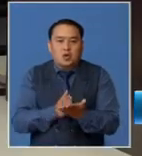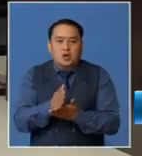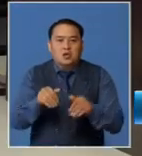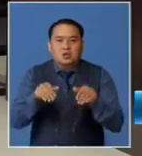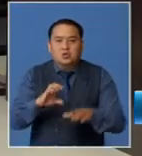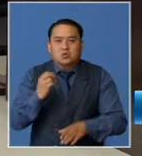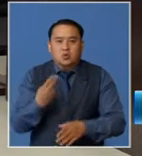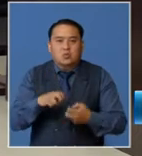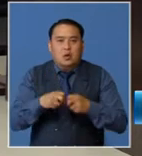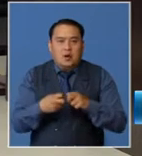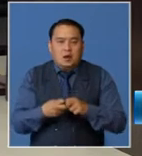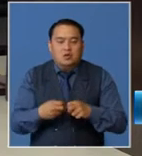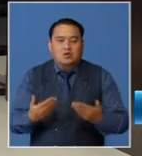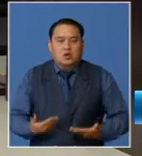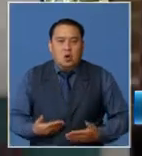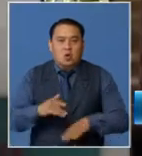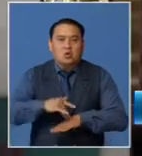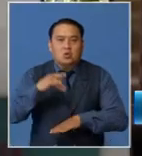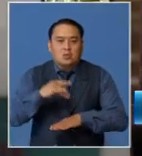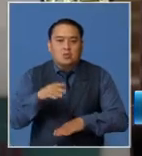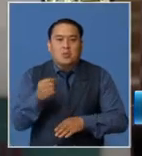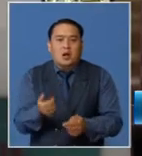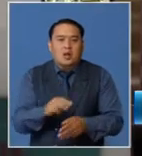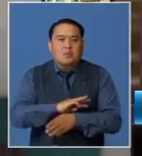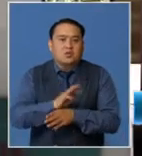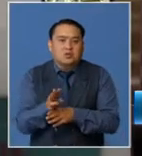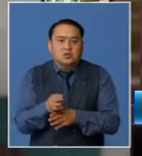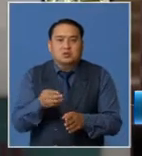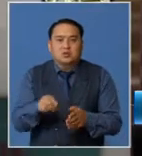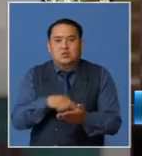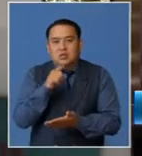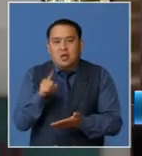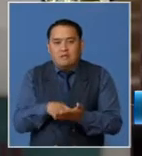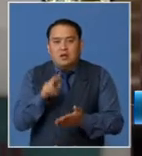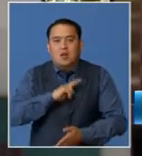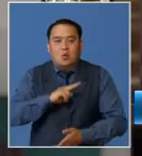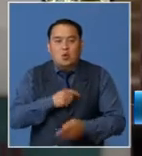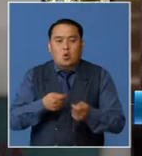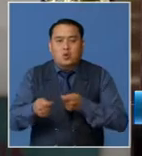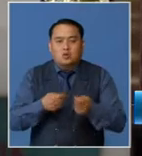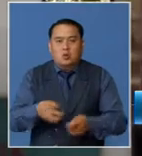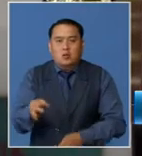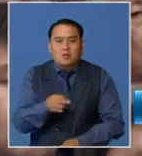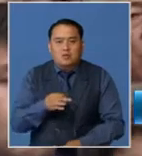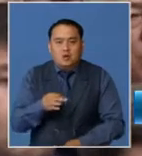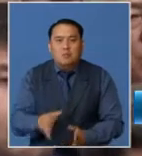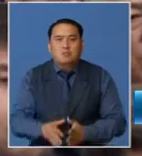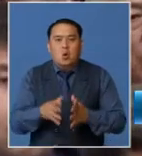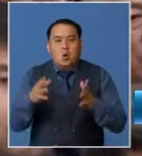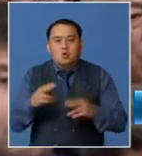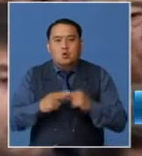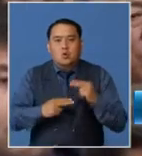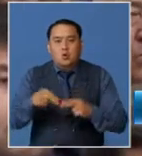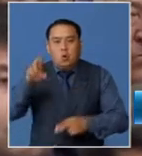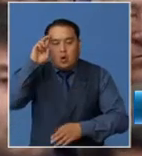решение социальных проблем. Жилье для многодетных и малообеспеченных – задача номер один в работе руководства области. Необходимо